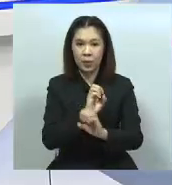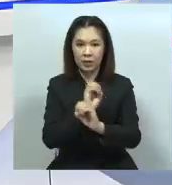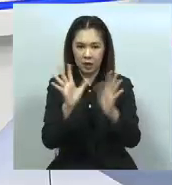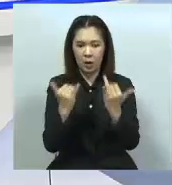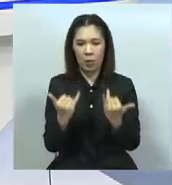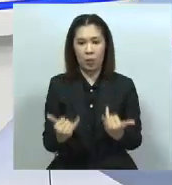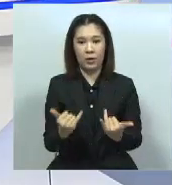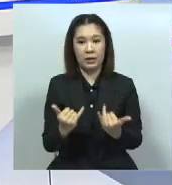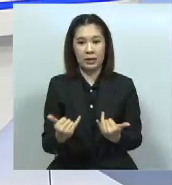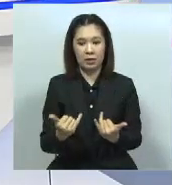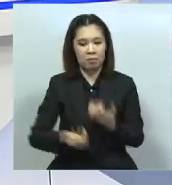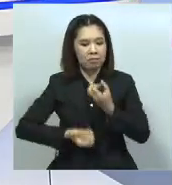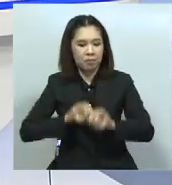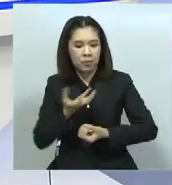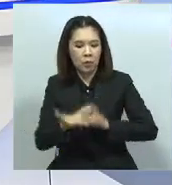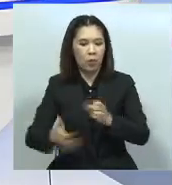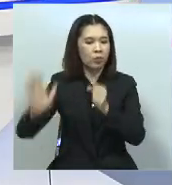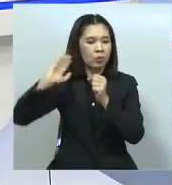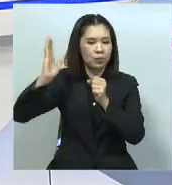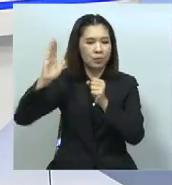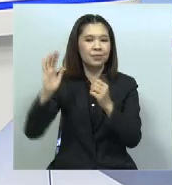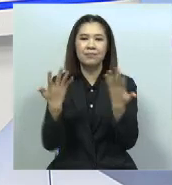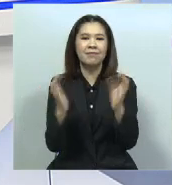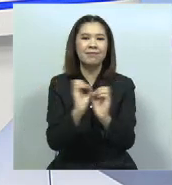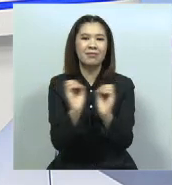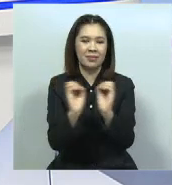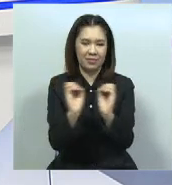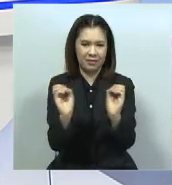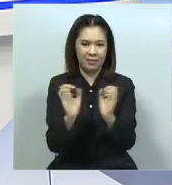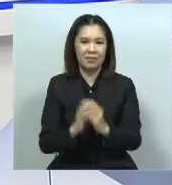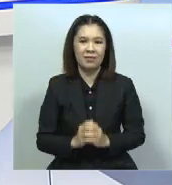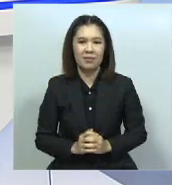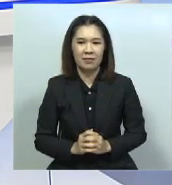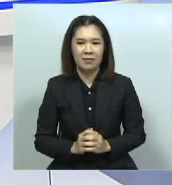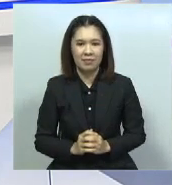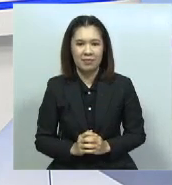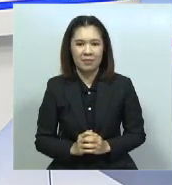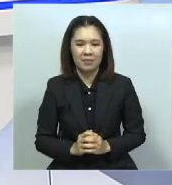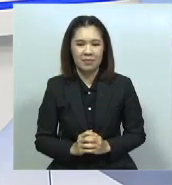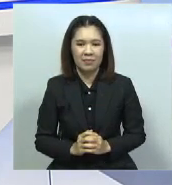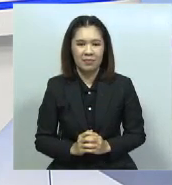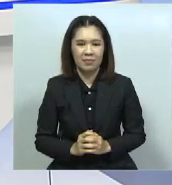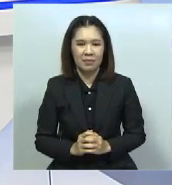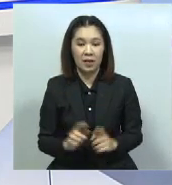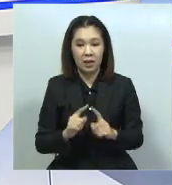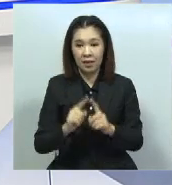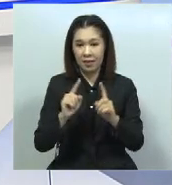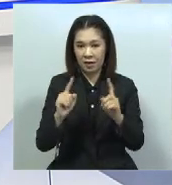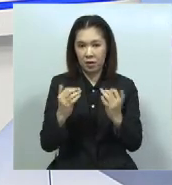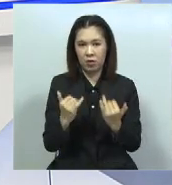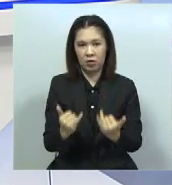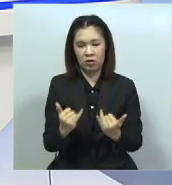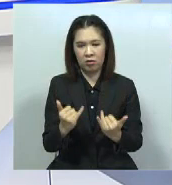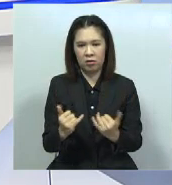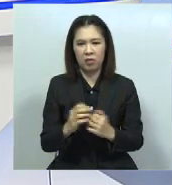จะไม่มีการแสดงวิสัยทัศน์ในส่วนของผู้ที่จะมาเป็นคันดิเดตนายกรัฐมนตรีคนที่30ของประเทศไทยนั่นเองแต่ว่าณขณะ